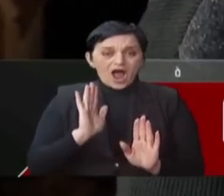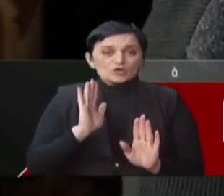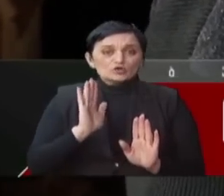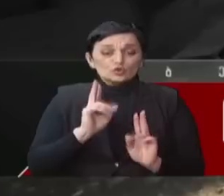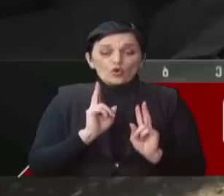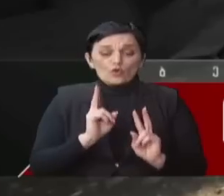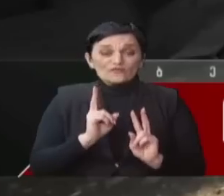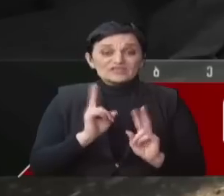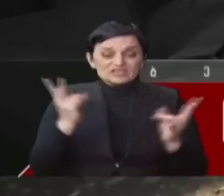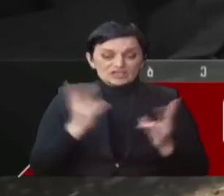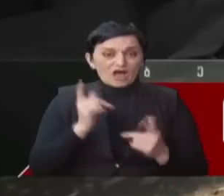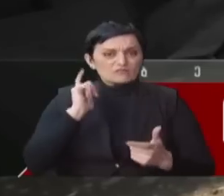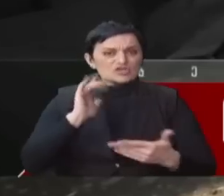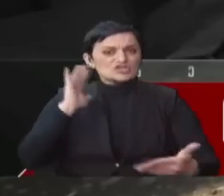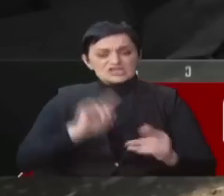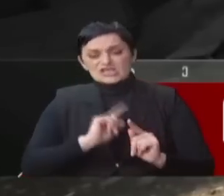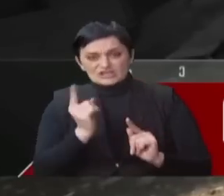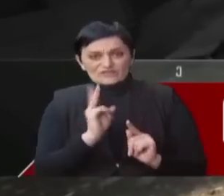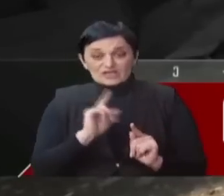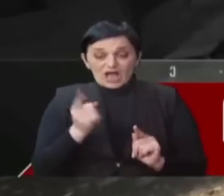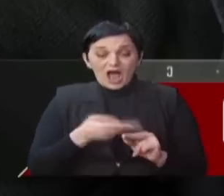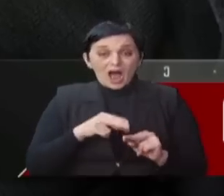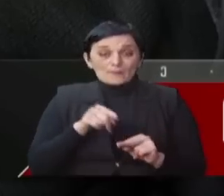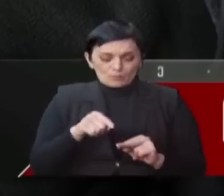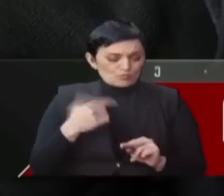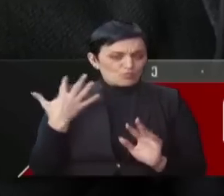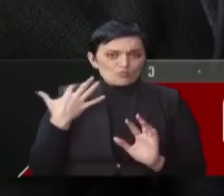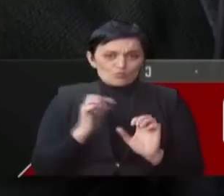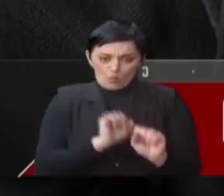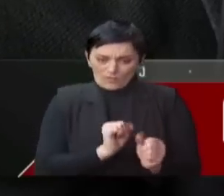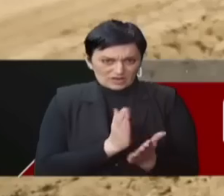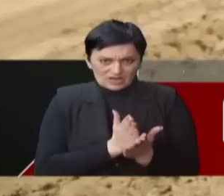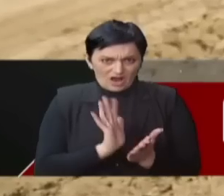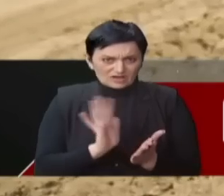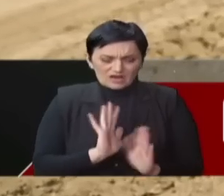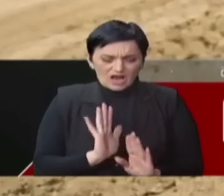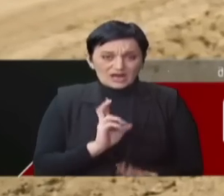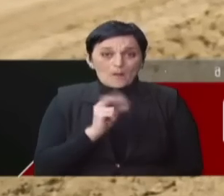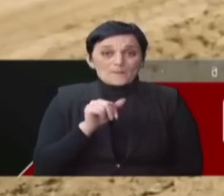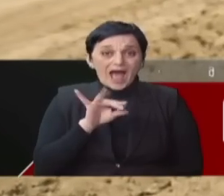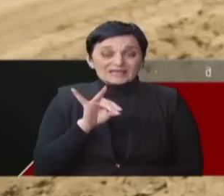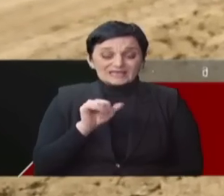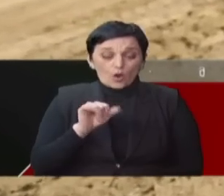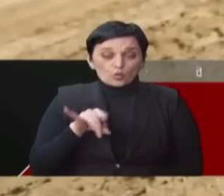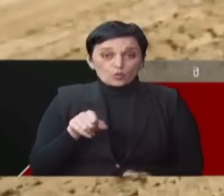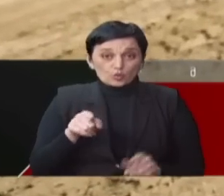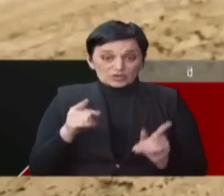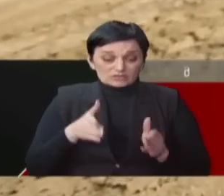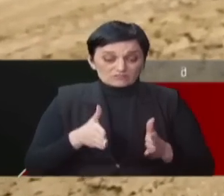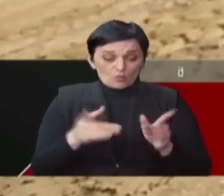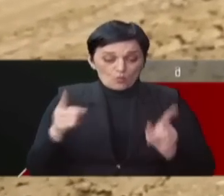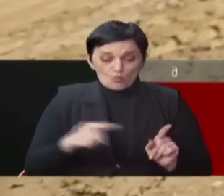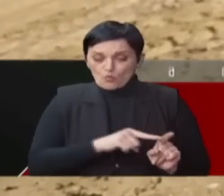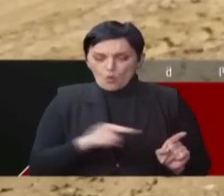იარონ და ვისაც დაიჭირდება იგამა იარონ. Ანუ აქედან გადასვლის იმ მომხრე მაინც არ ხარ ისე. ბადიაურის მონაკვეთი სადაც Slebia,